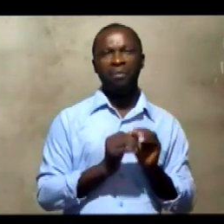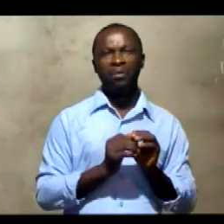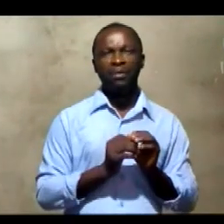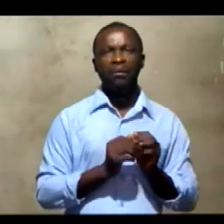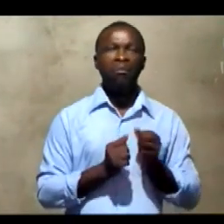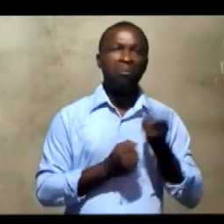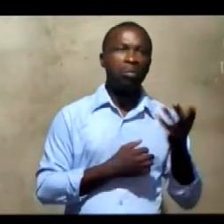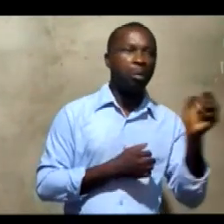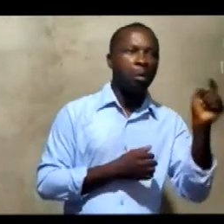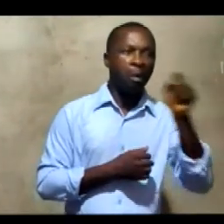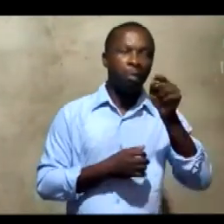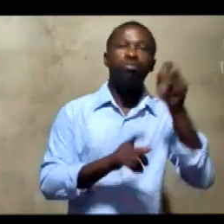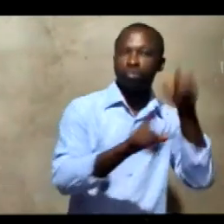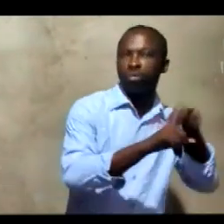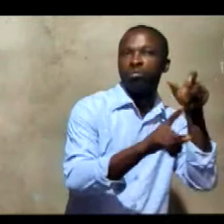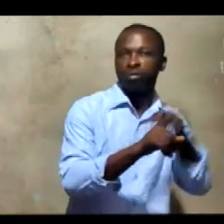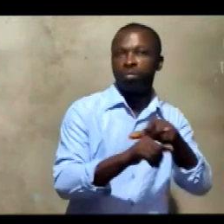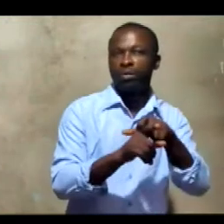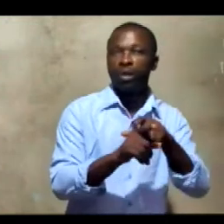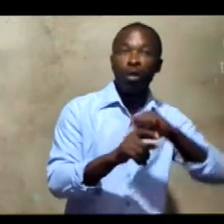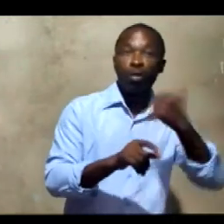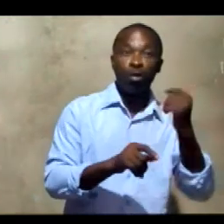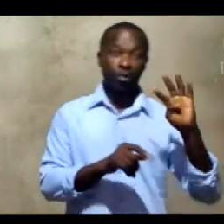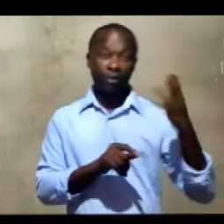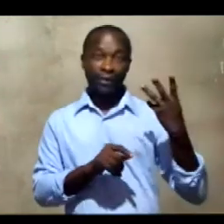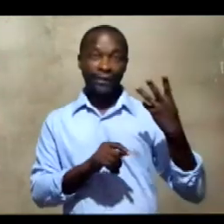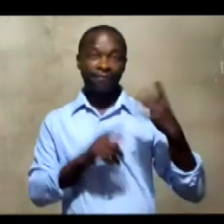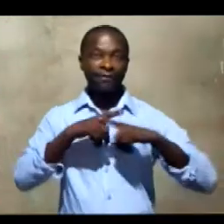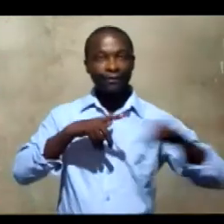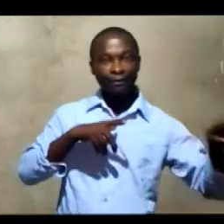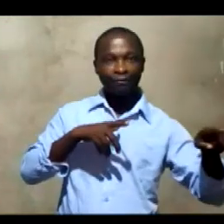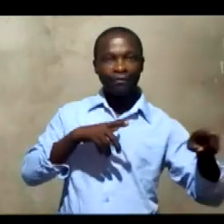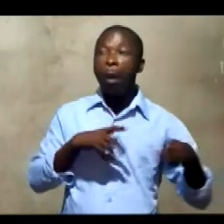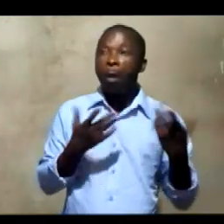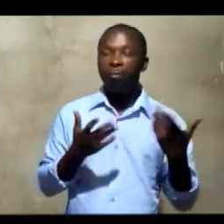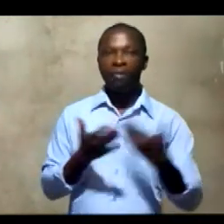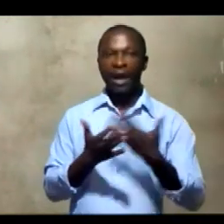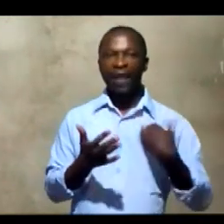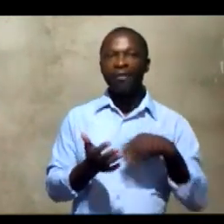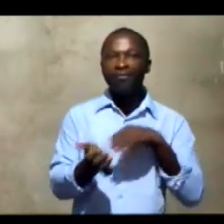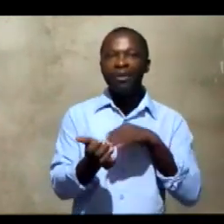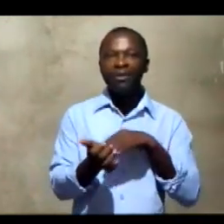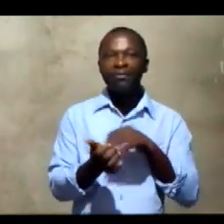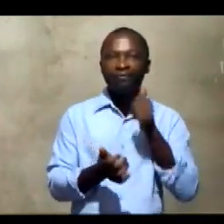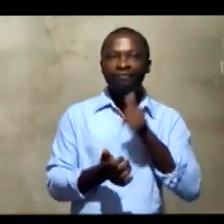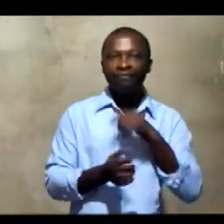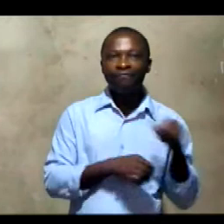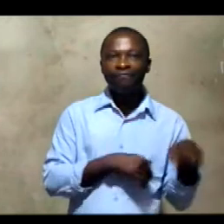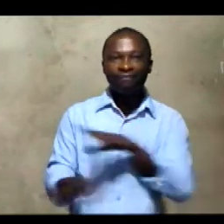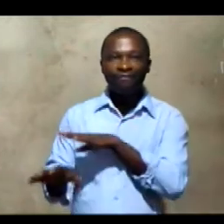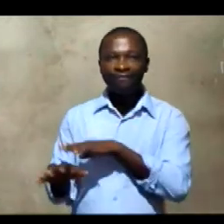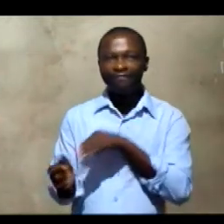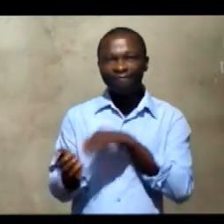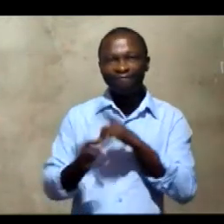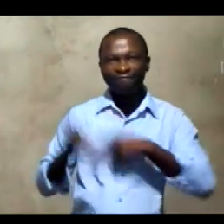par client sur chaque fille, encore en cabale. Mais pour peu de temps. En attendant les résultats des examens médicaux subis, les parents ont ramené